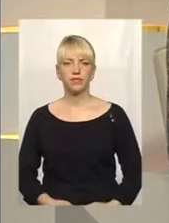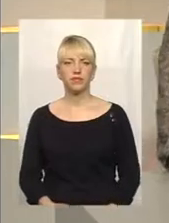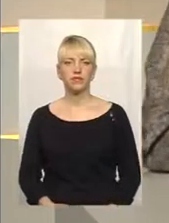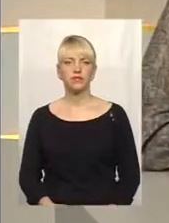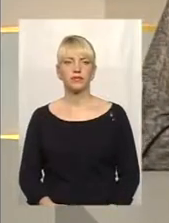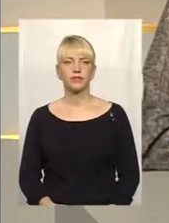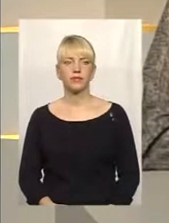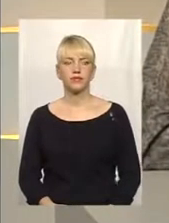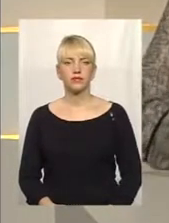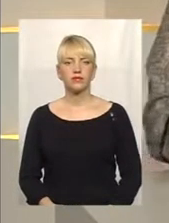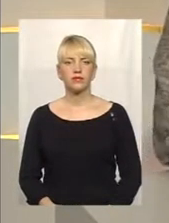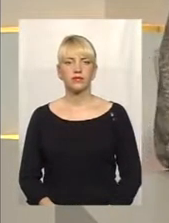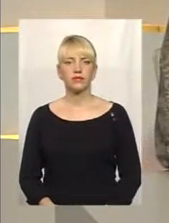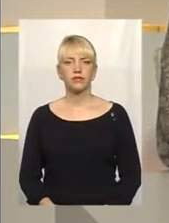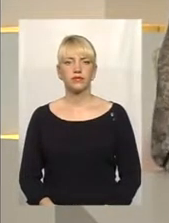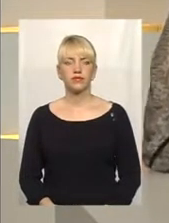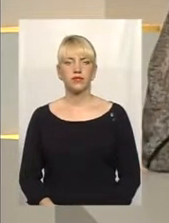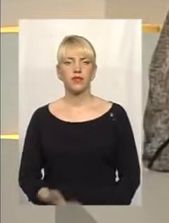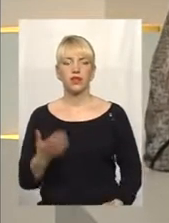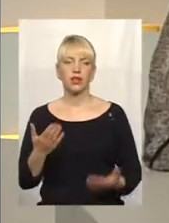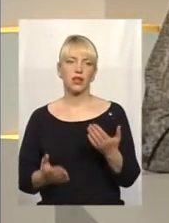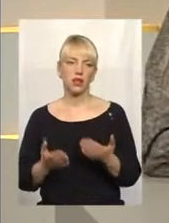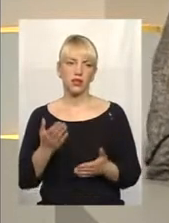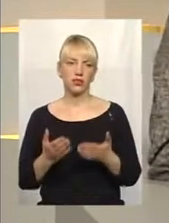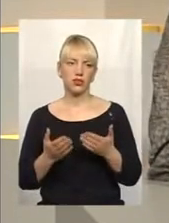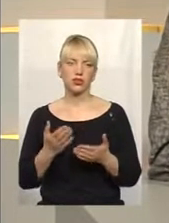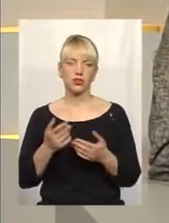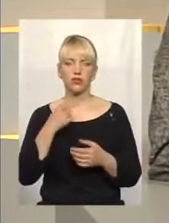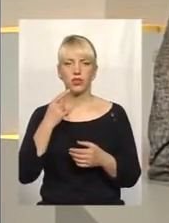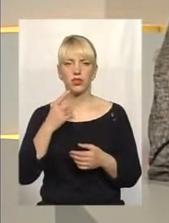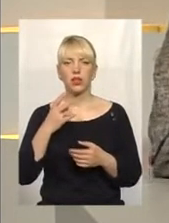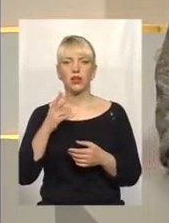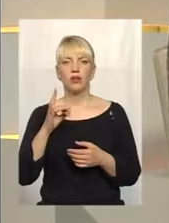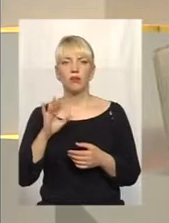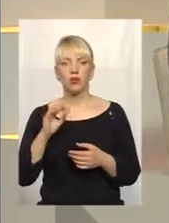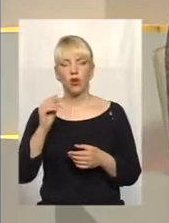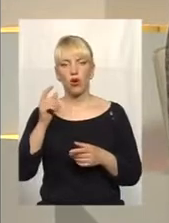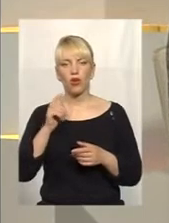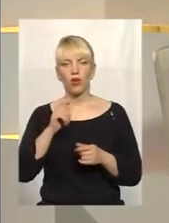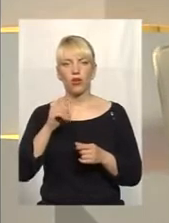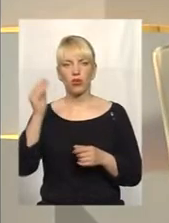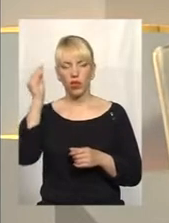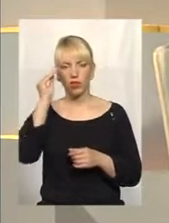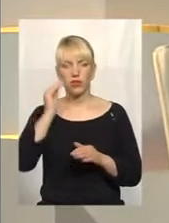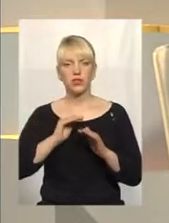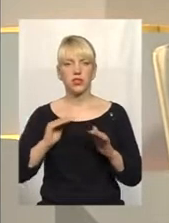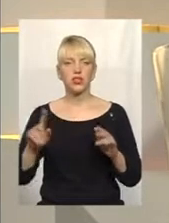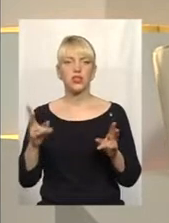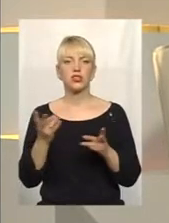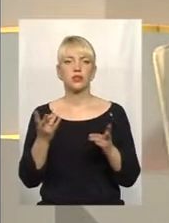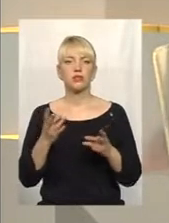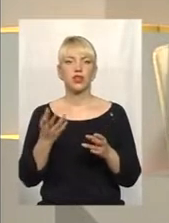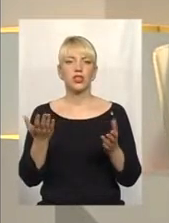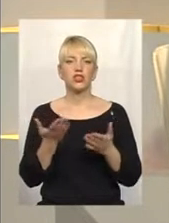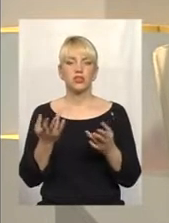Скажіть, будь ласка, от якщо поглянути на обдарованих дітей та новитих дітей, що мають, з чим мають прийти батьки, бо